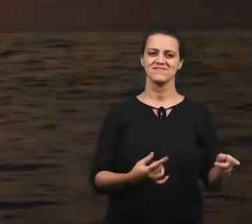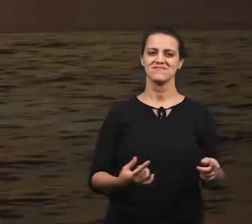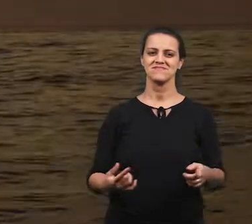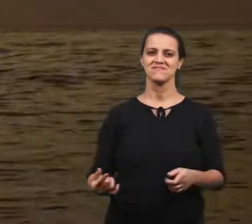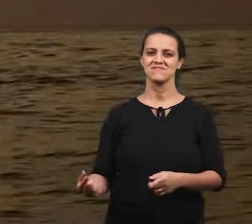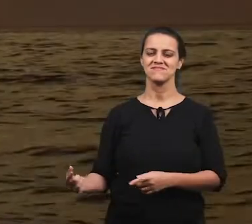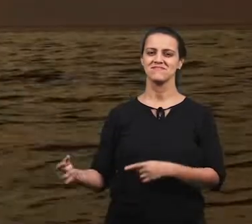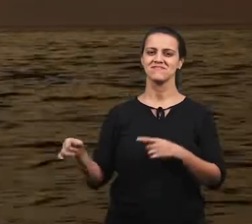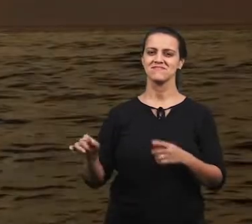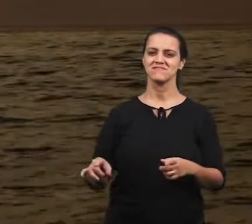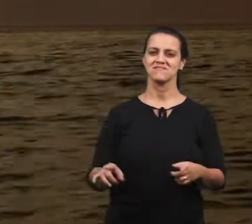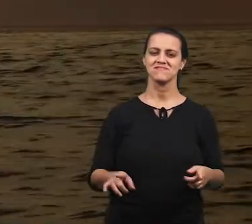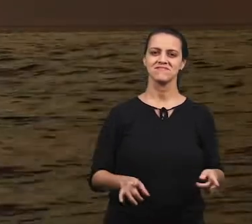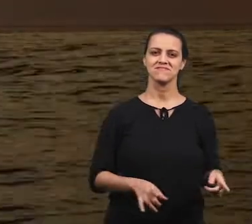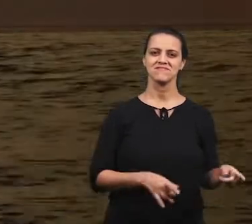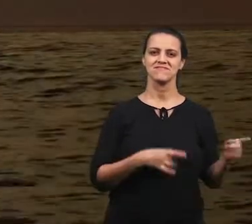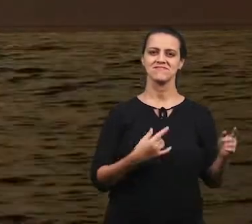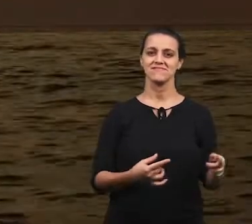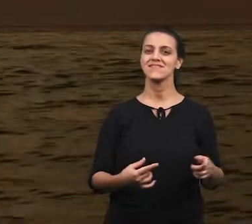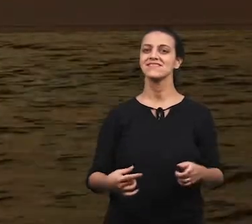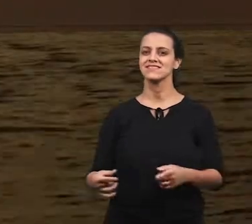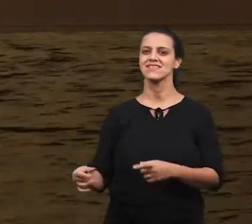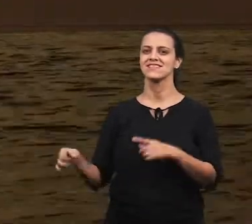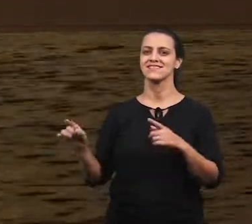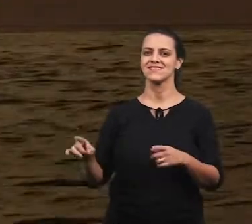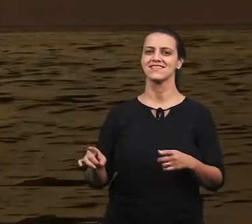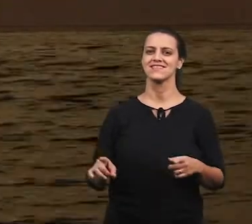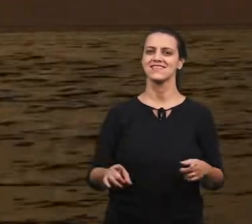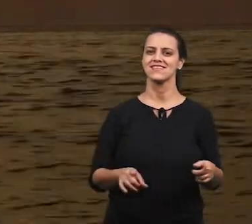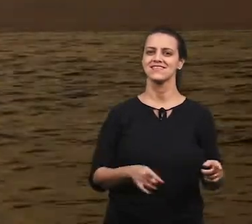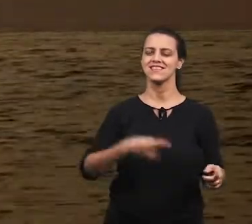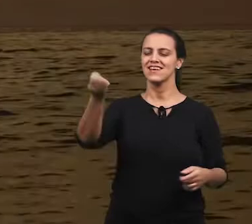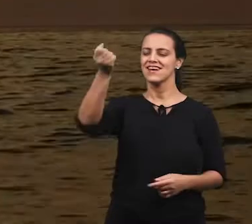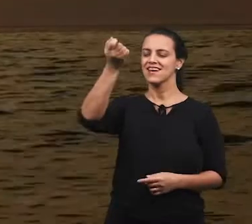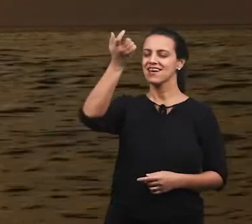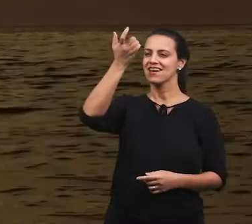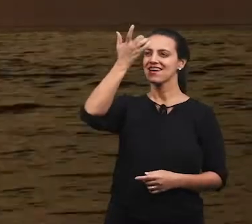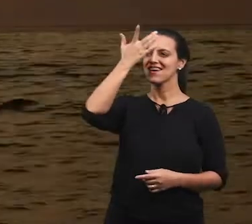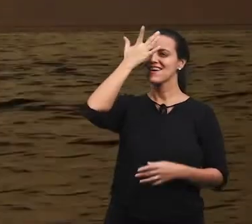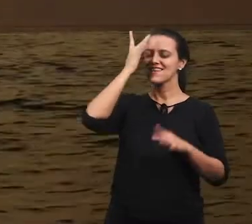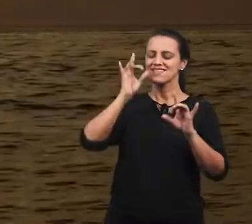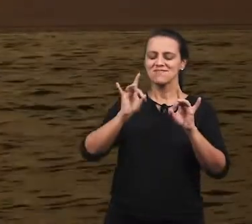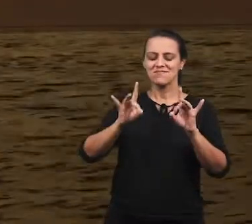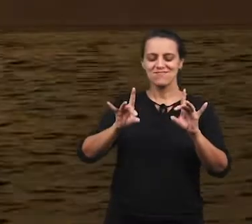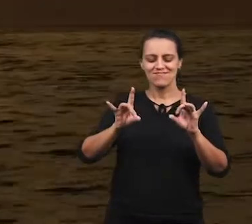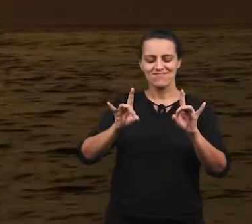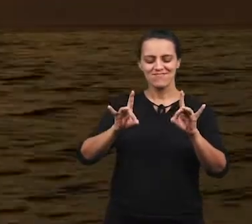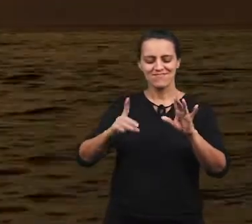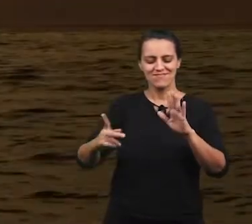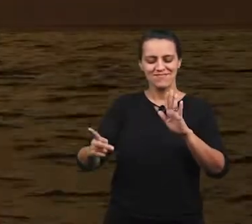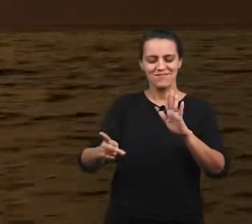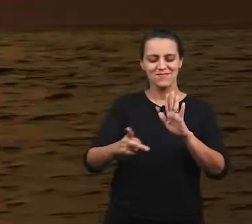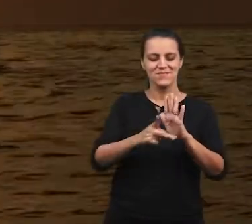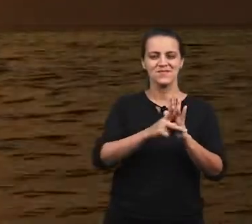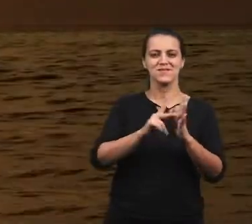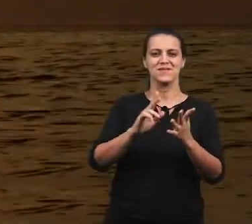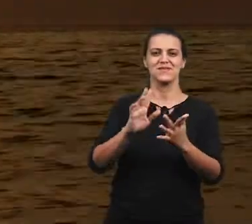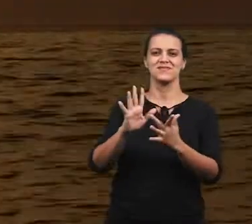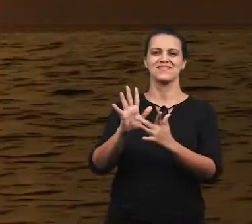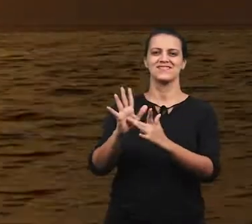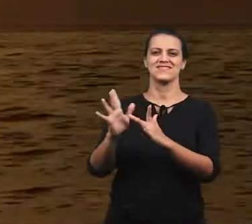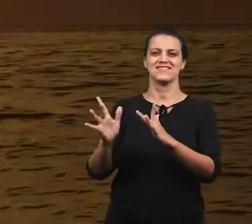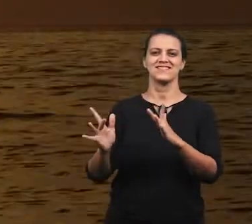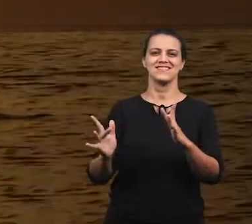О, благодать! Спасен тобой я из пучины бед. Был мертв и чудом